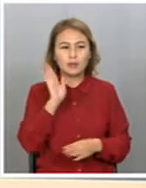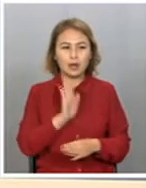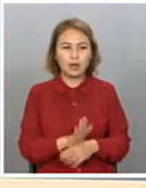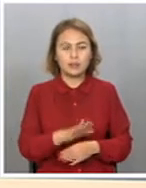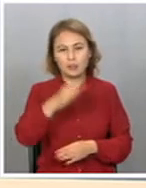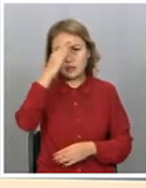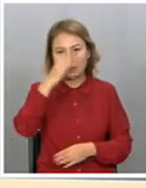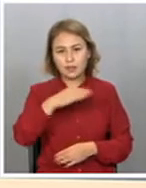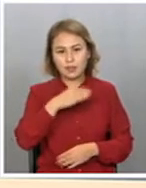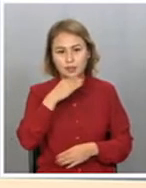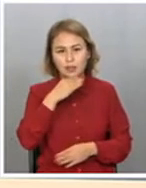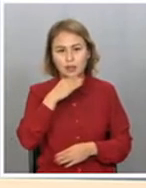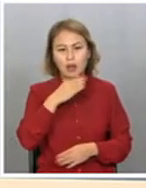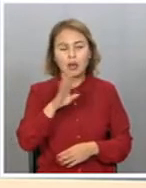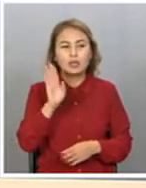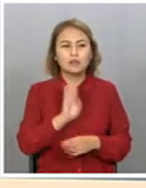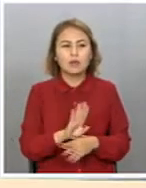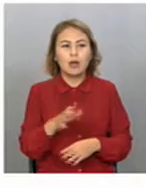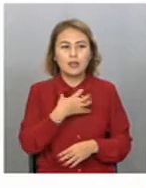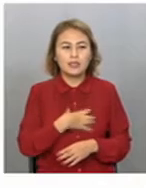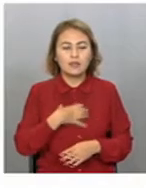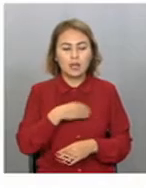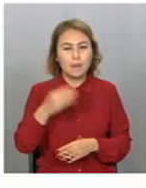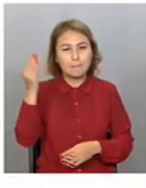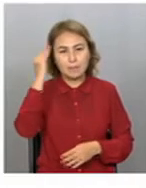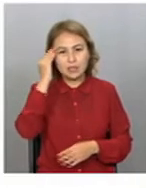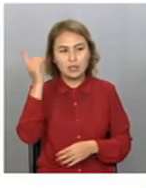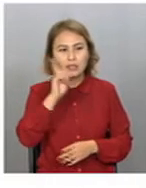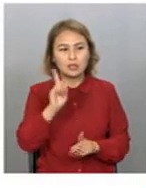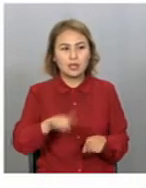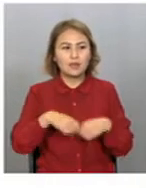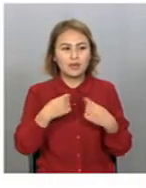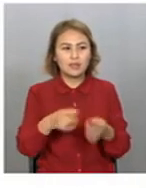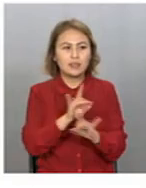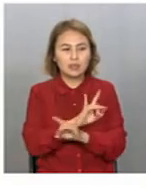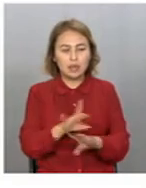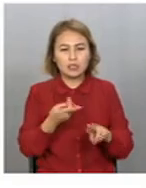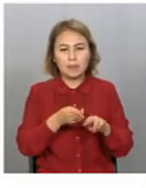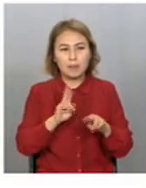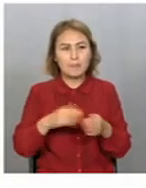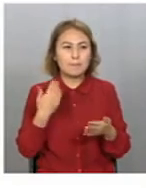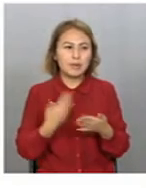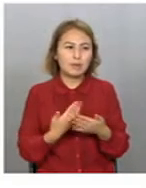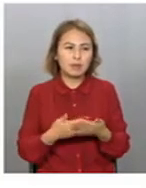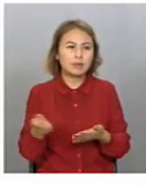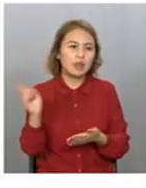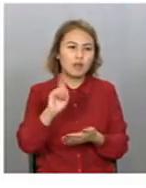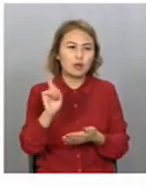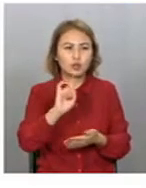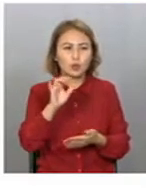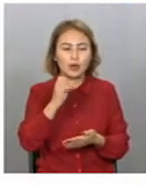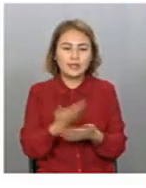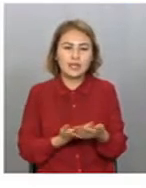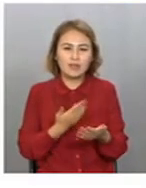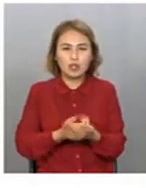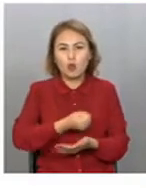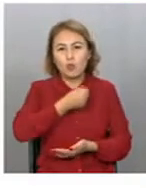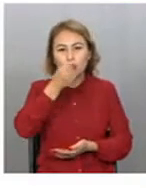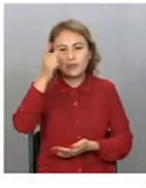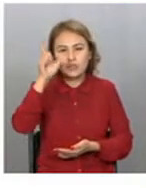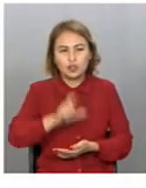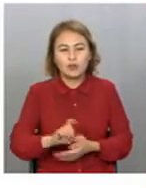отца». Основная мысль. Данная сказка является примером того, как советы мудрого